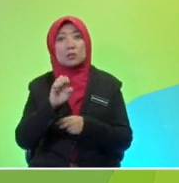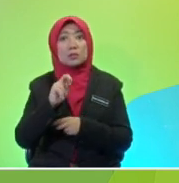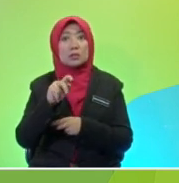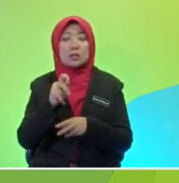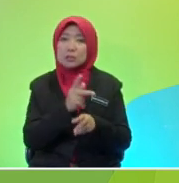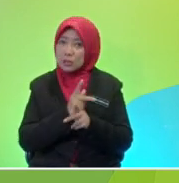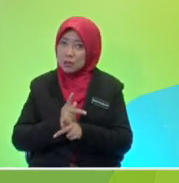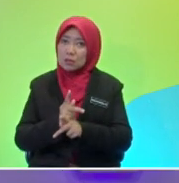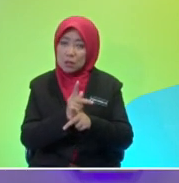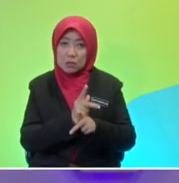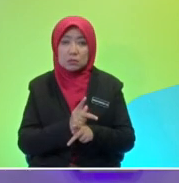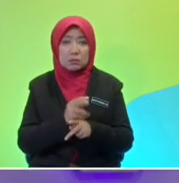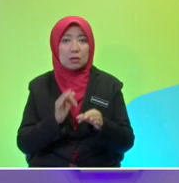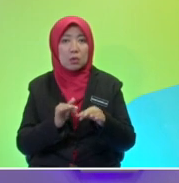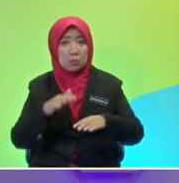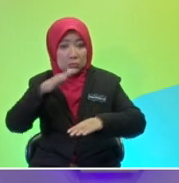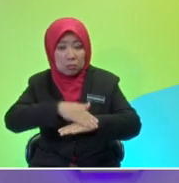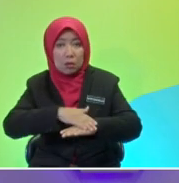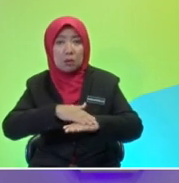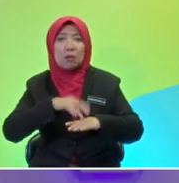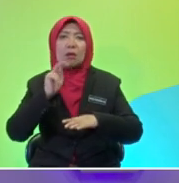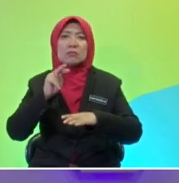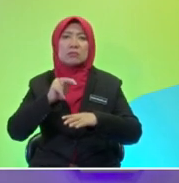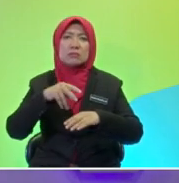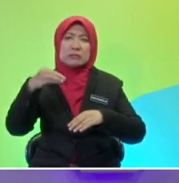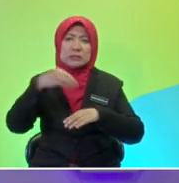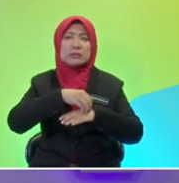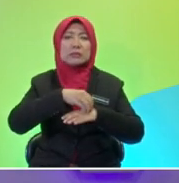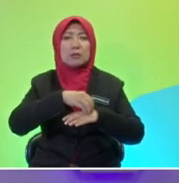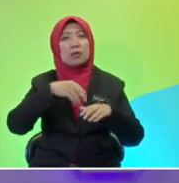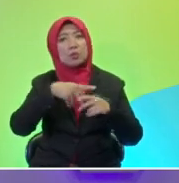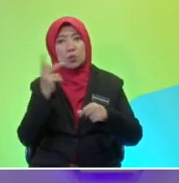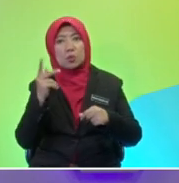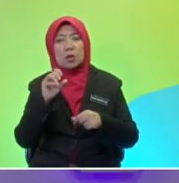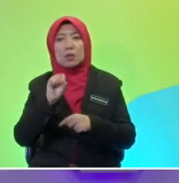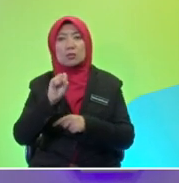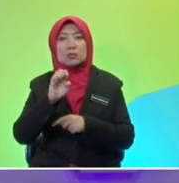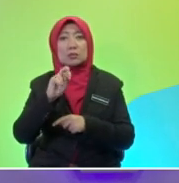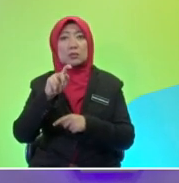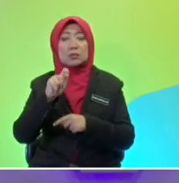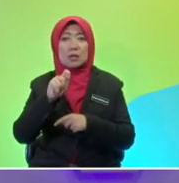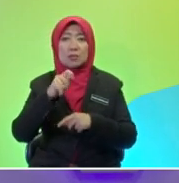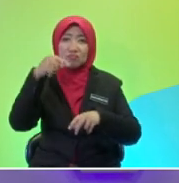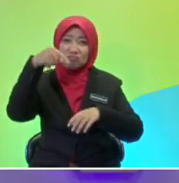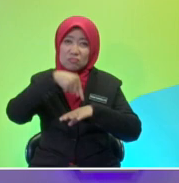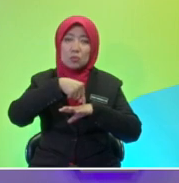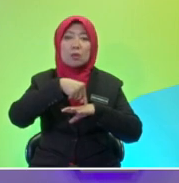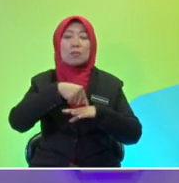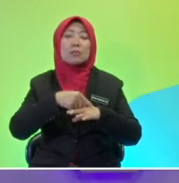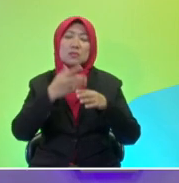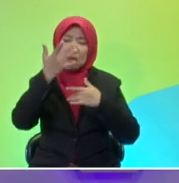hati-hati kalau kita pegang lebah nih nanti dia senang gitu dikeluarkan ini sangat kita